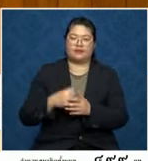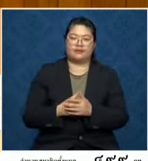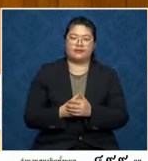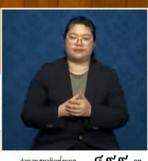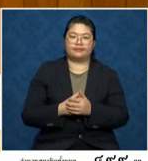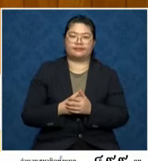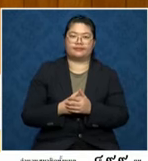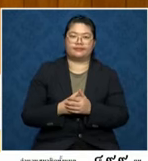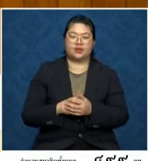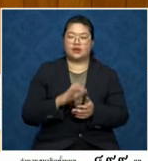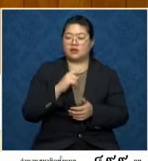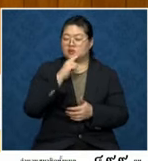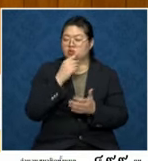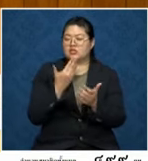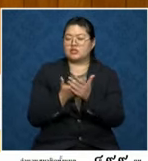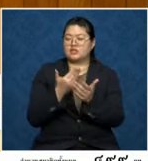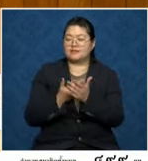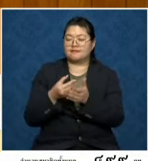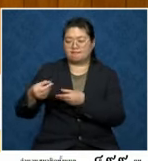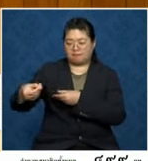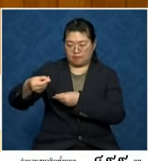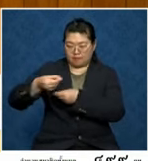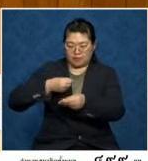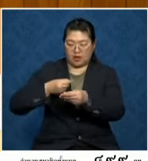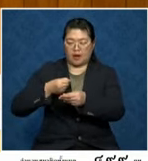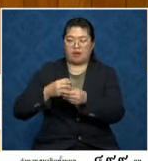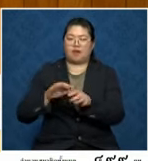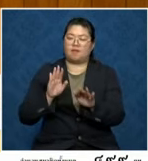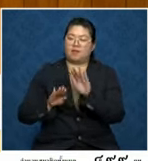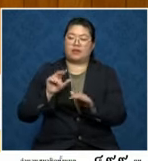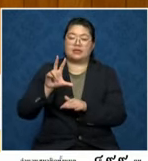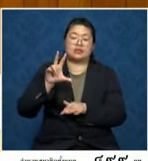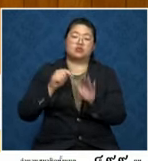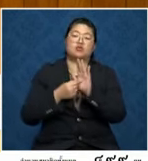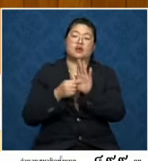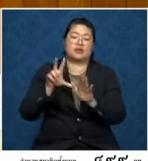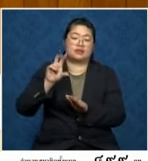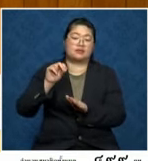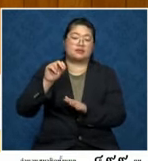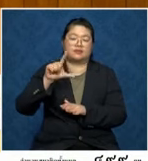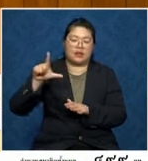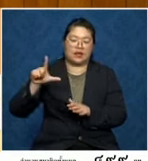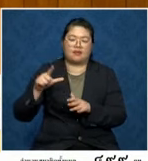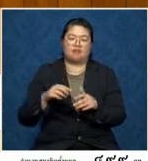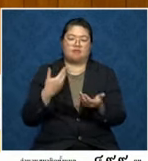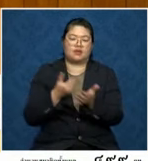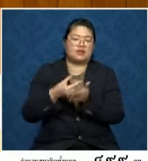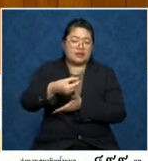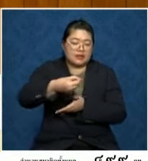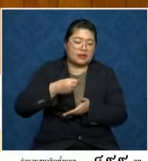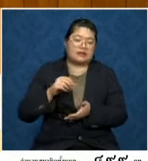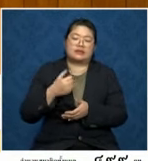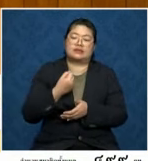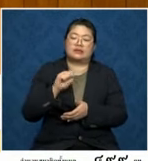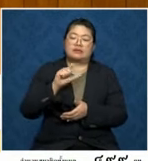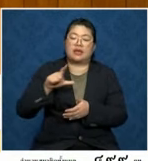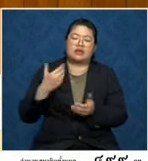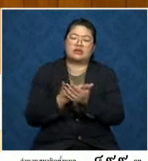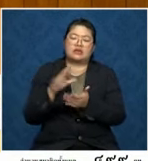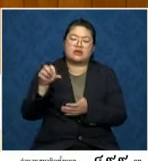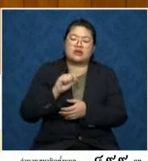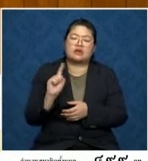าถ้าเงินประกัน1ใน3สมมุติว่า30ล้านเนี่ยจะเอาเงิน10ล้านมาประกันอย่างไรอันนี้ก็เป็นอี